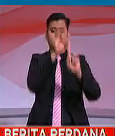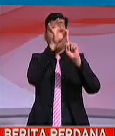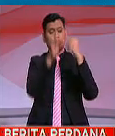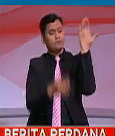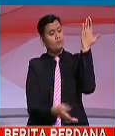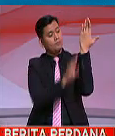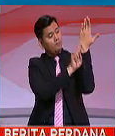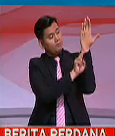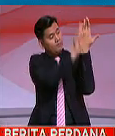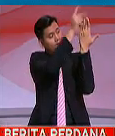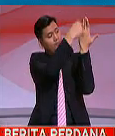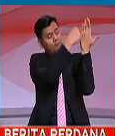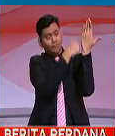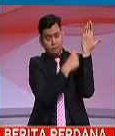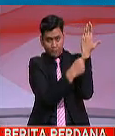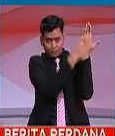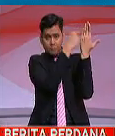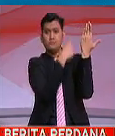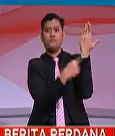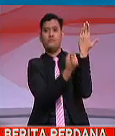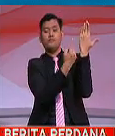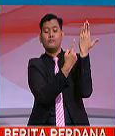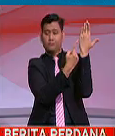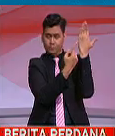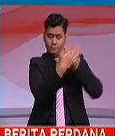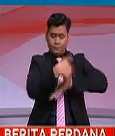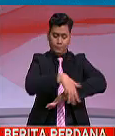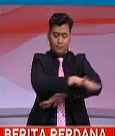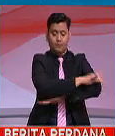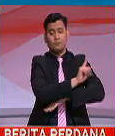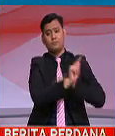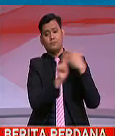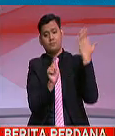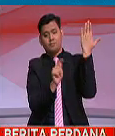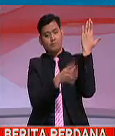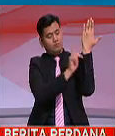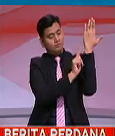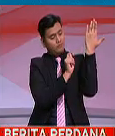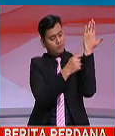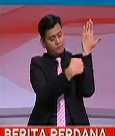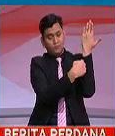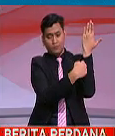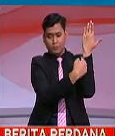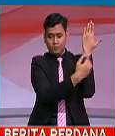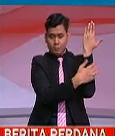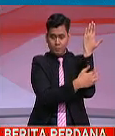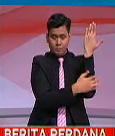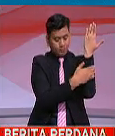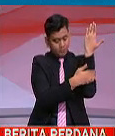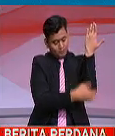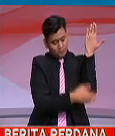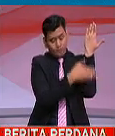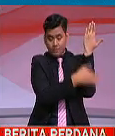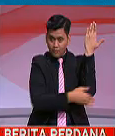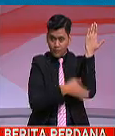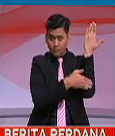negeri-negeri utara semenanjung Malaysia dan seterusnya di bahagian pantai timur semenanjung Malaysia, termasuklah di sekitar timur negeri Johor